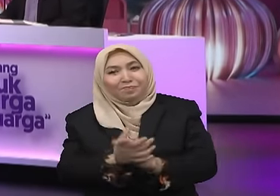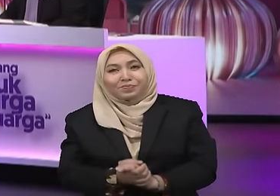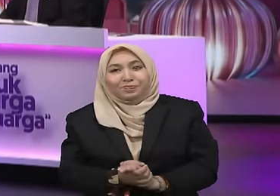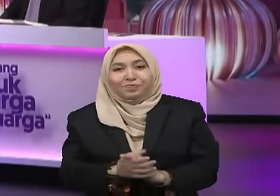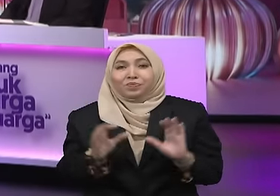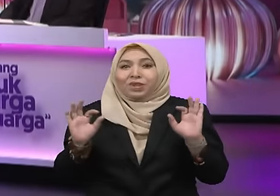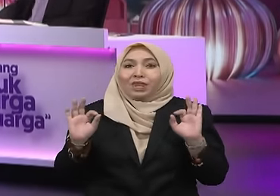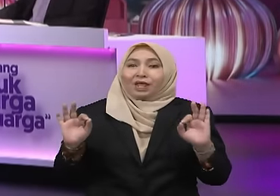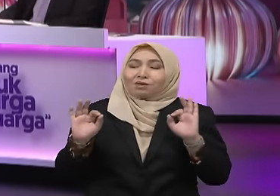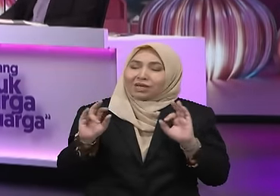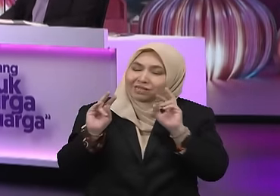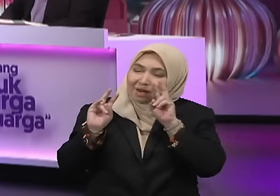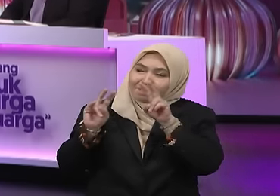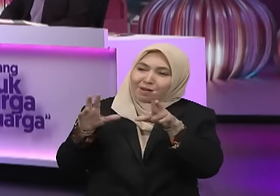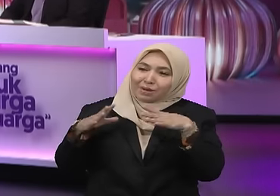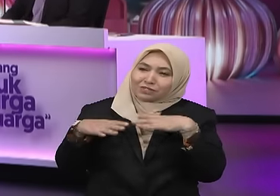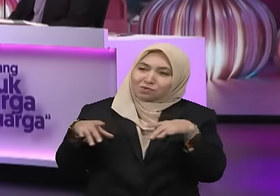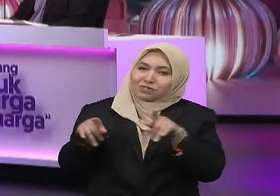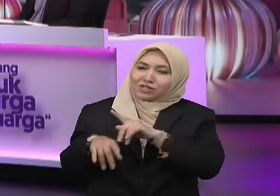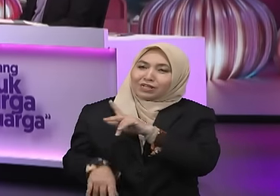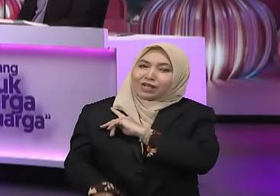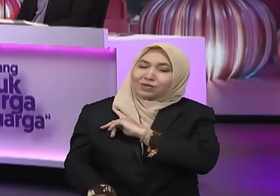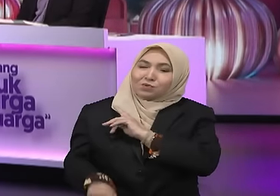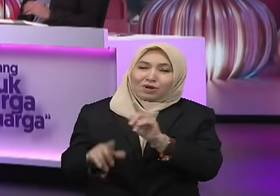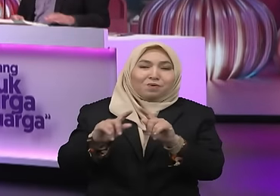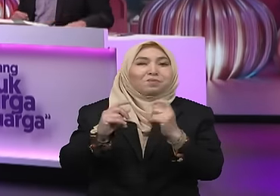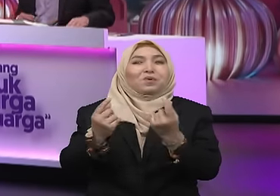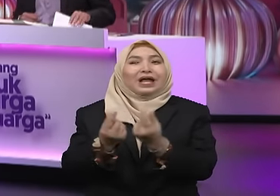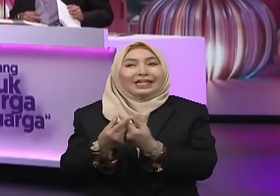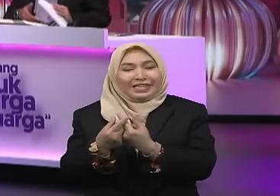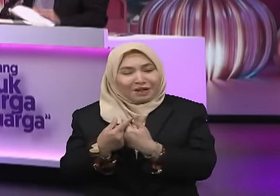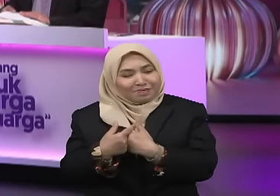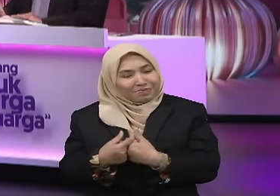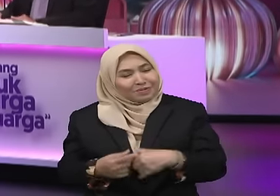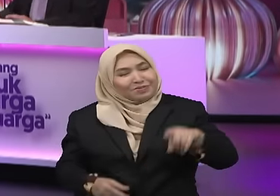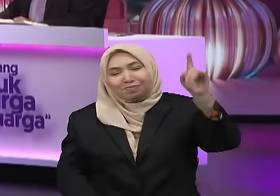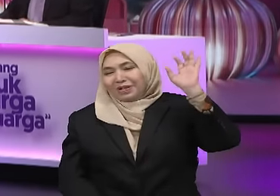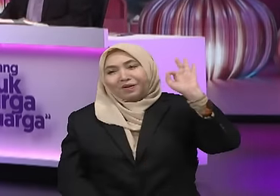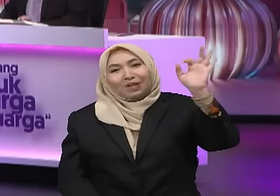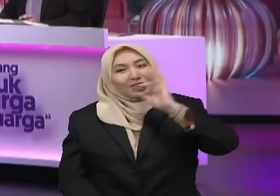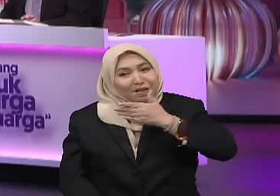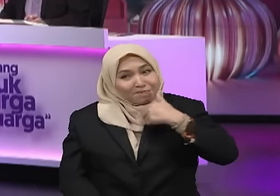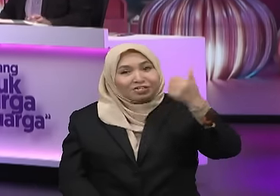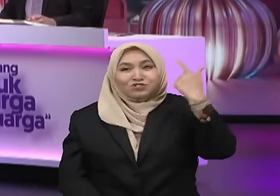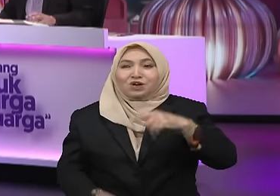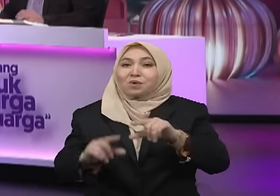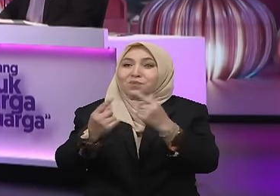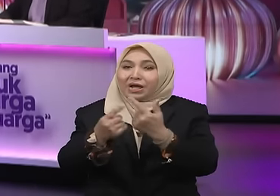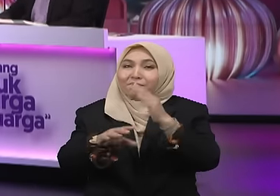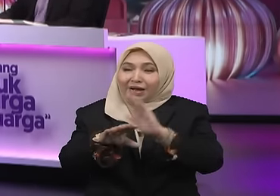Alhamdulillah. Baju ya. Ustaz tu nampak macam seperti ketua rombongan. Ketua rombongan. Yeah. Oh, subhanallah Safas. Dan menariknya Safas, rombongan